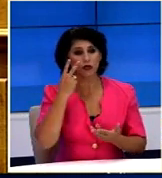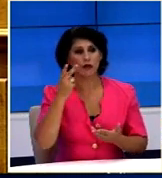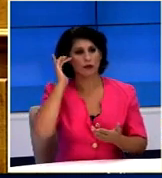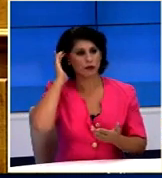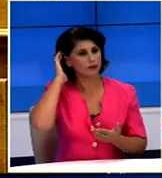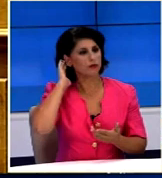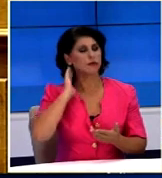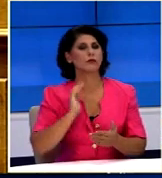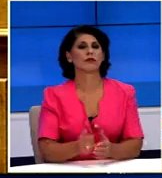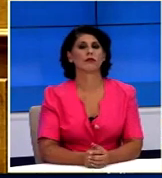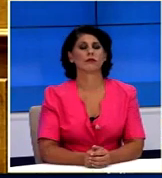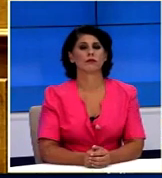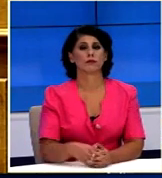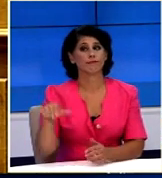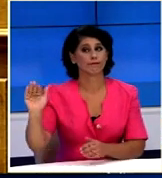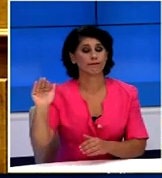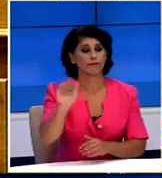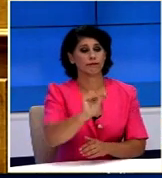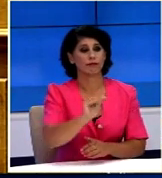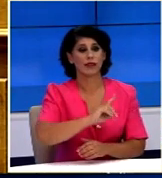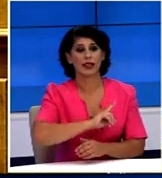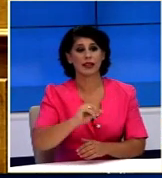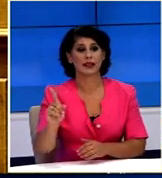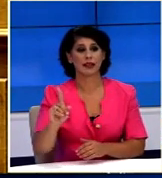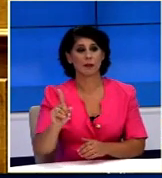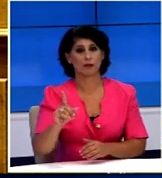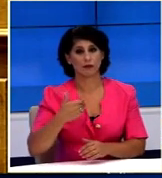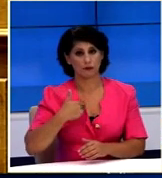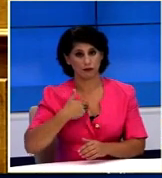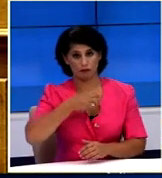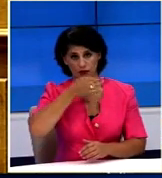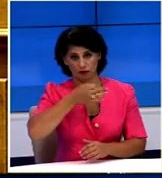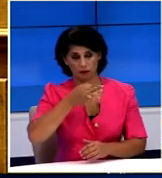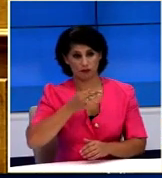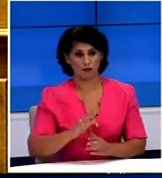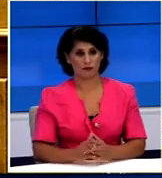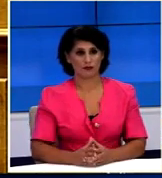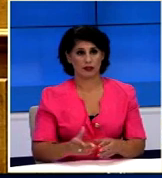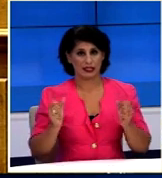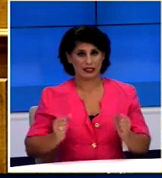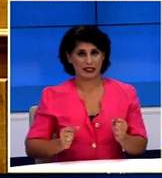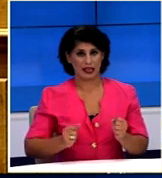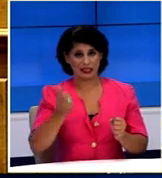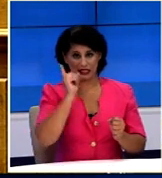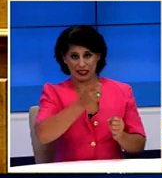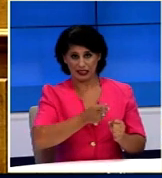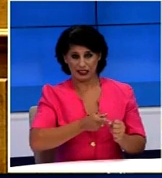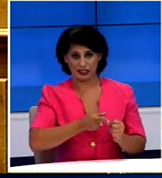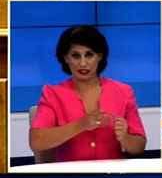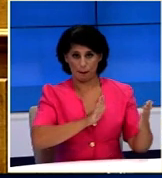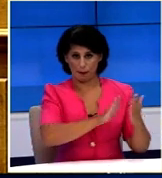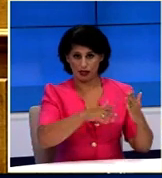Σας προτρέπω λοιπόν να μην εκλάβετε τη δική μου τοποθέτηση ως τάση σφοδρής κριτικής απέναντι στην κυβέρνησή